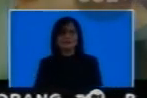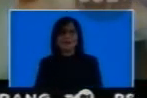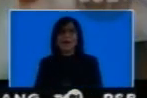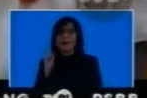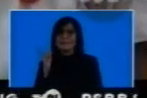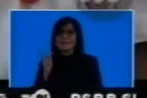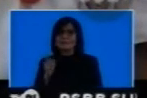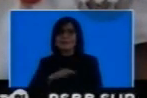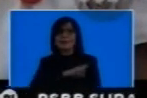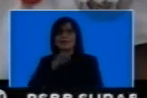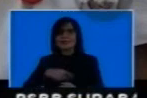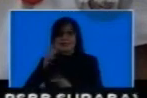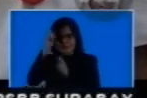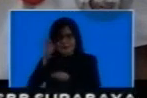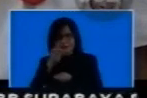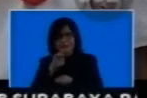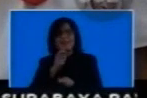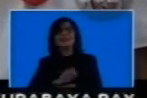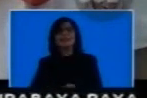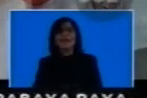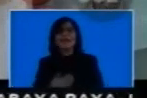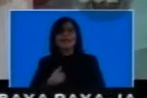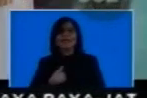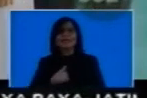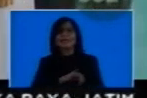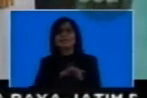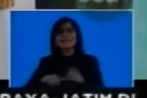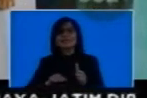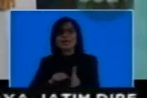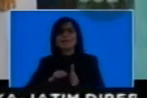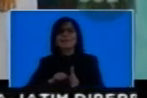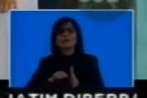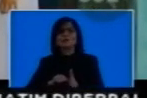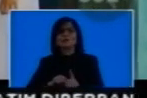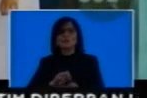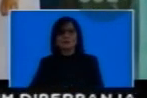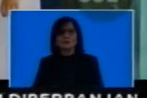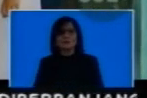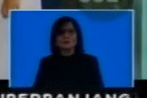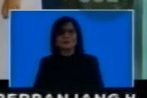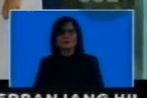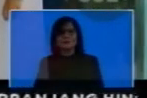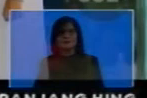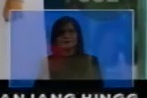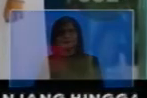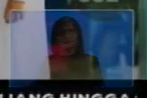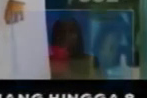sebelumnya. Karena kita bertoleransi, karena kita bergotong royong.